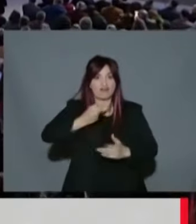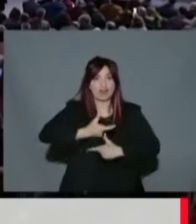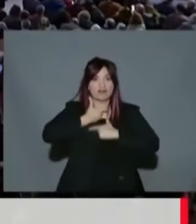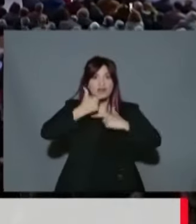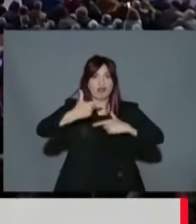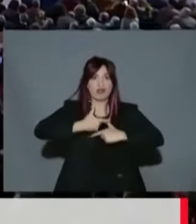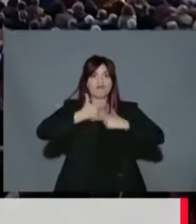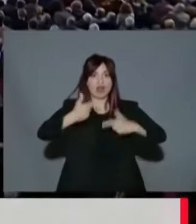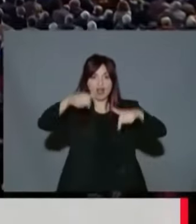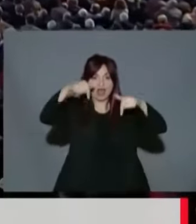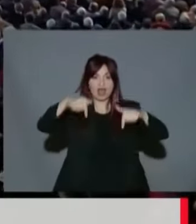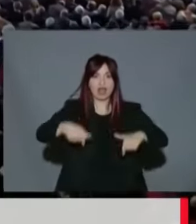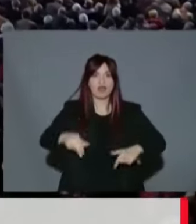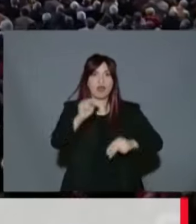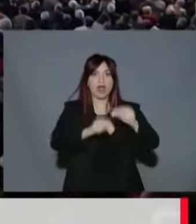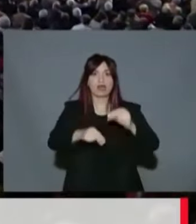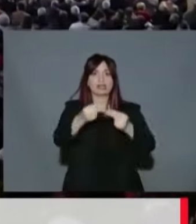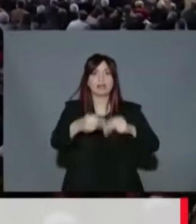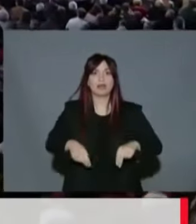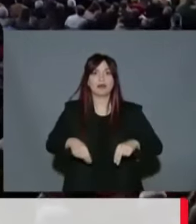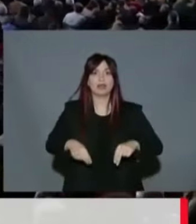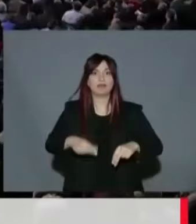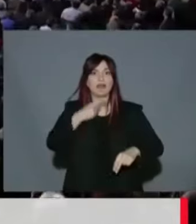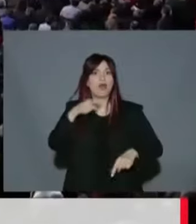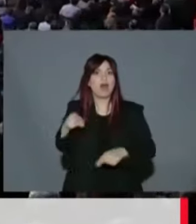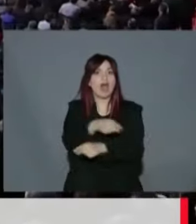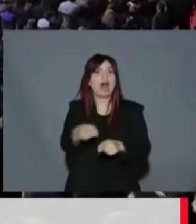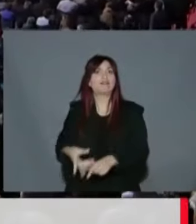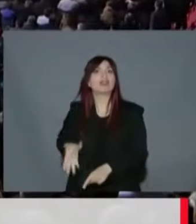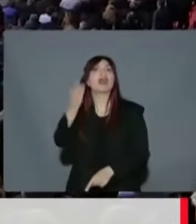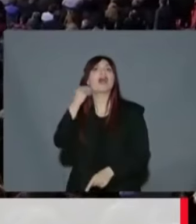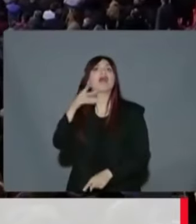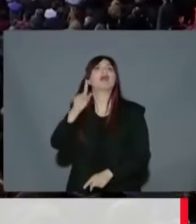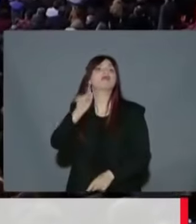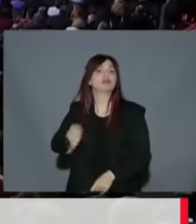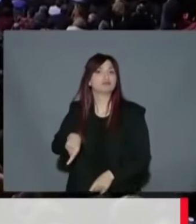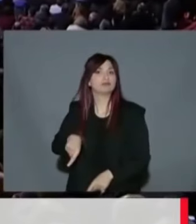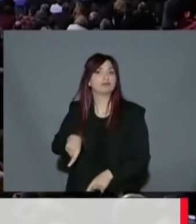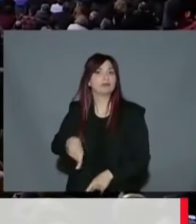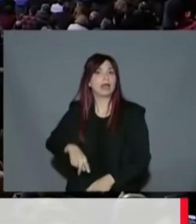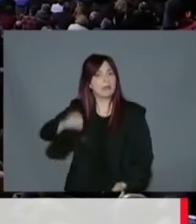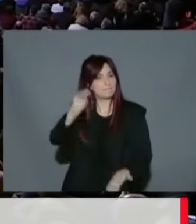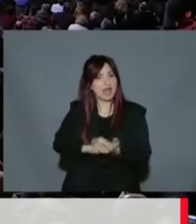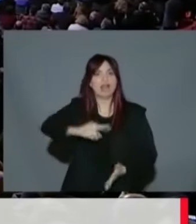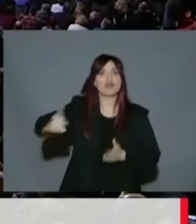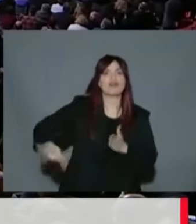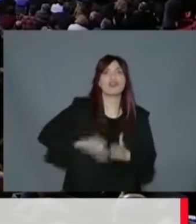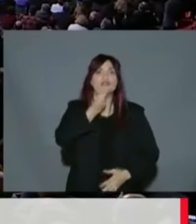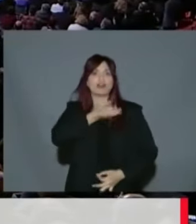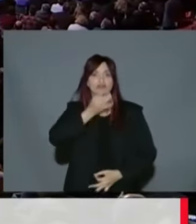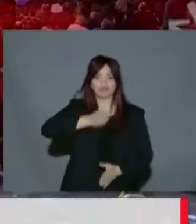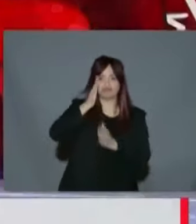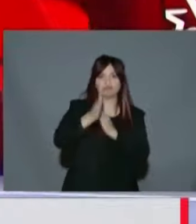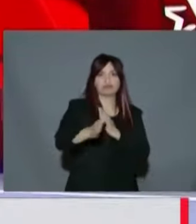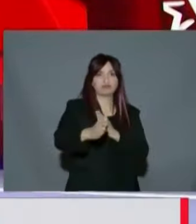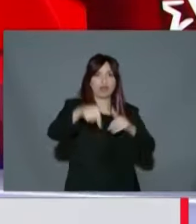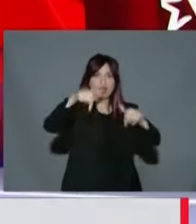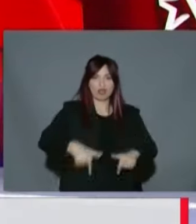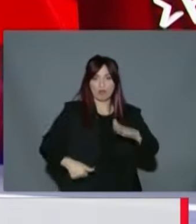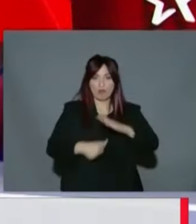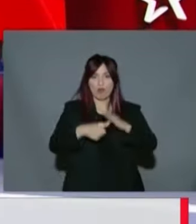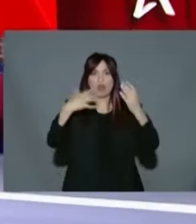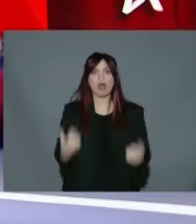που έχουν χάσει την πολιτική τους ακοή, τότε θα φωνάξουμε δύο φορές. Τι να